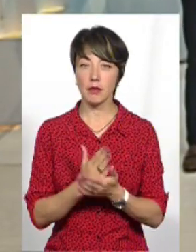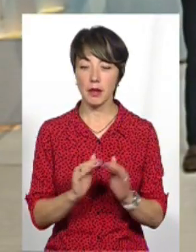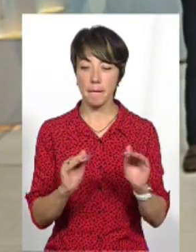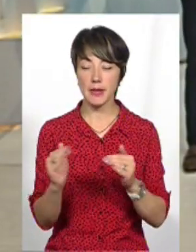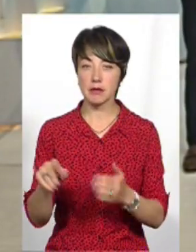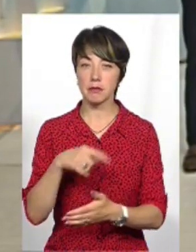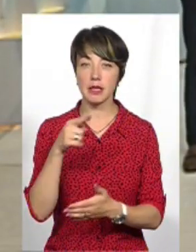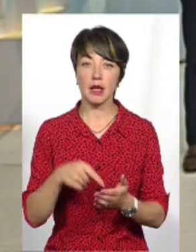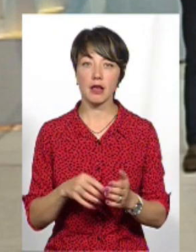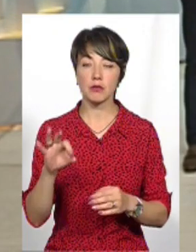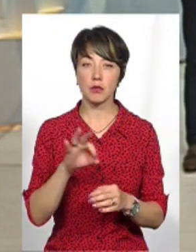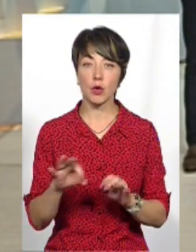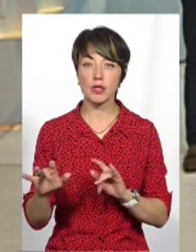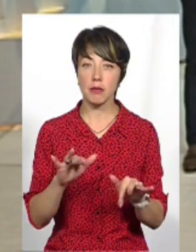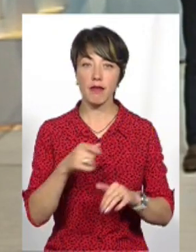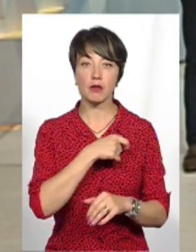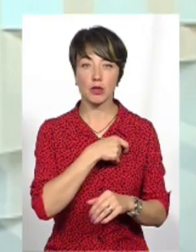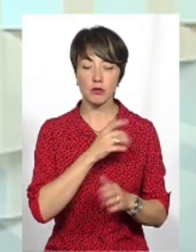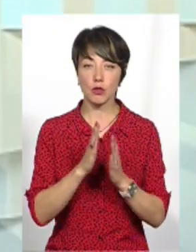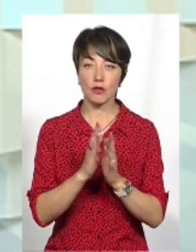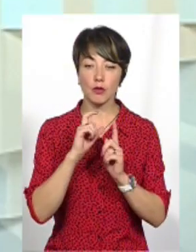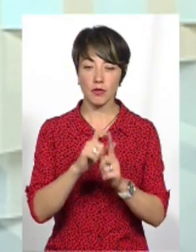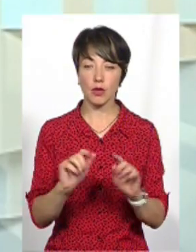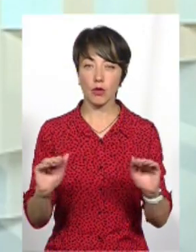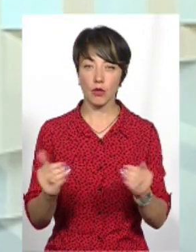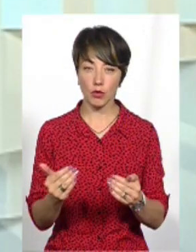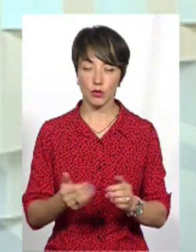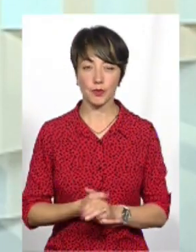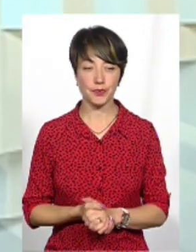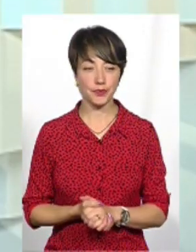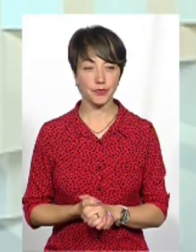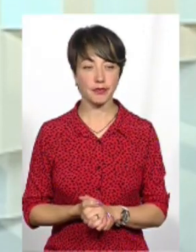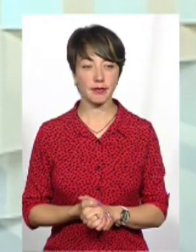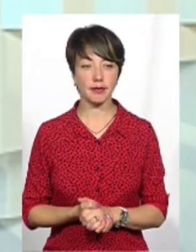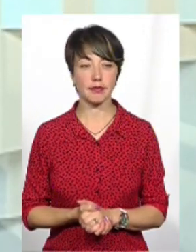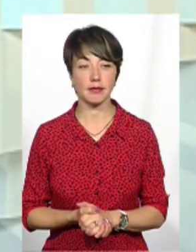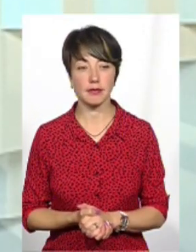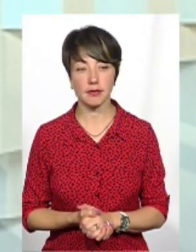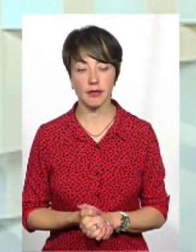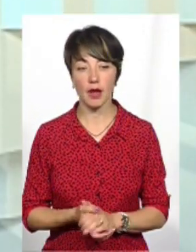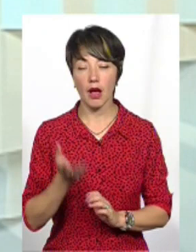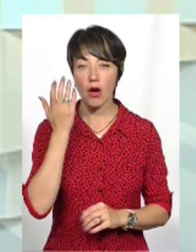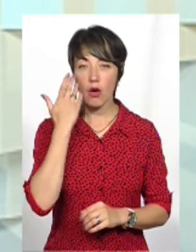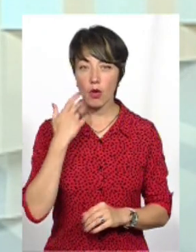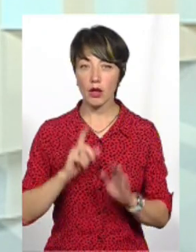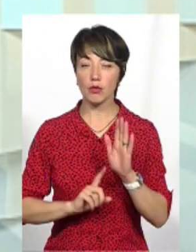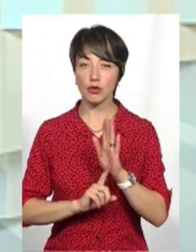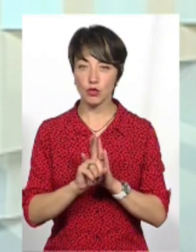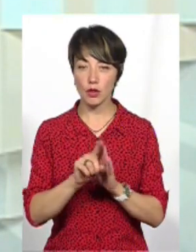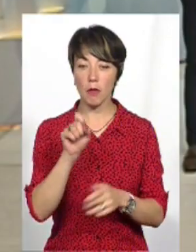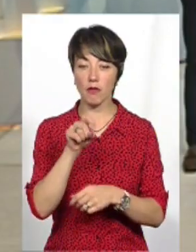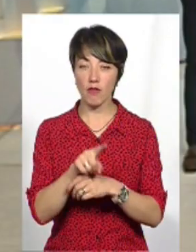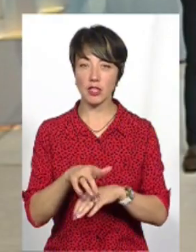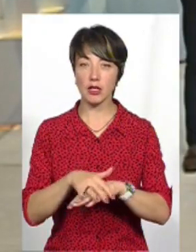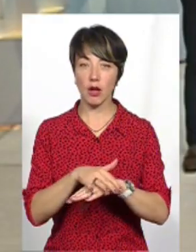бліц питання стосовно справ депутатських. Прошу відповідати словом або словосполученням. Отож, коли почнуться